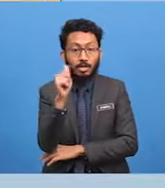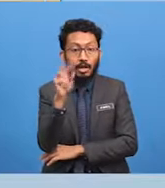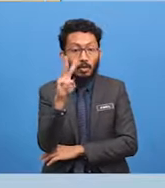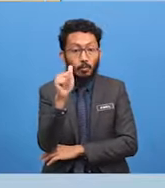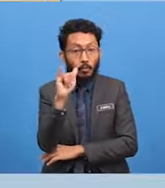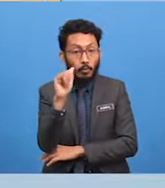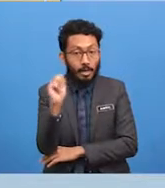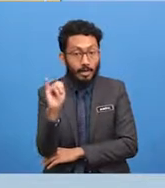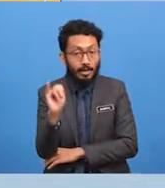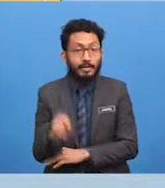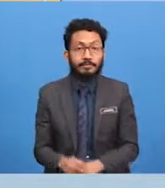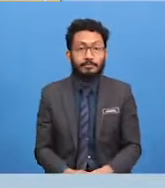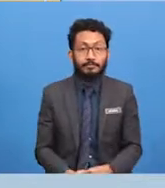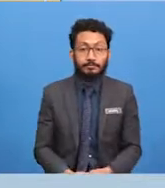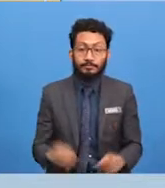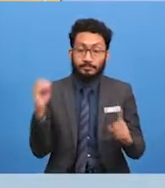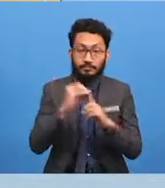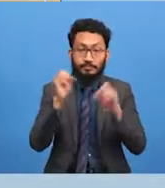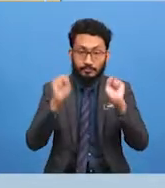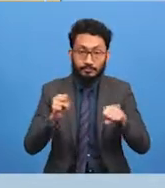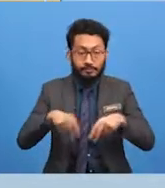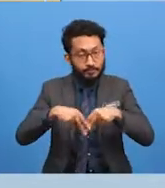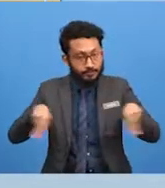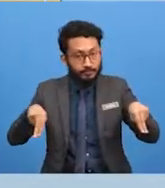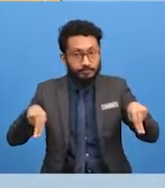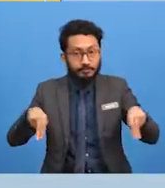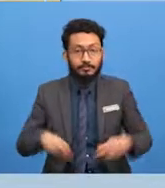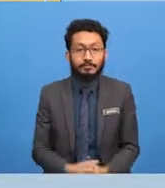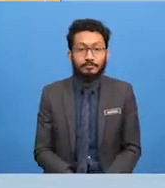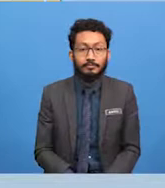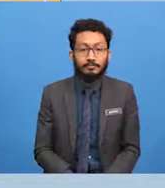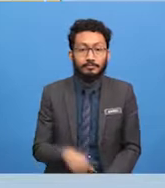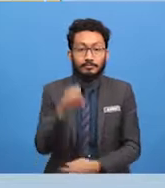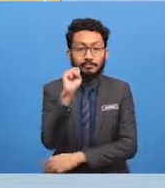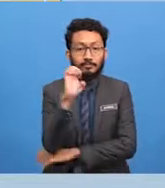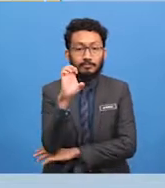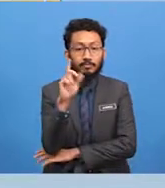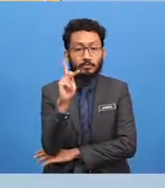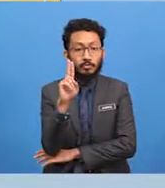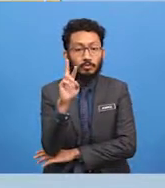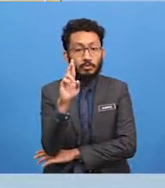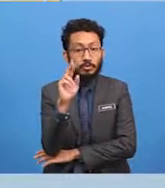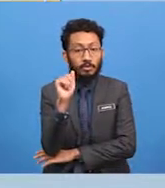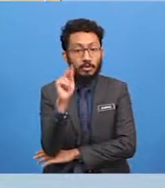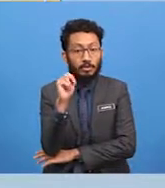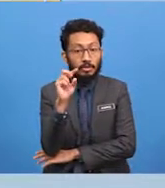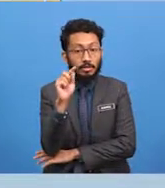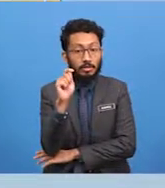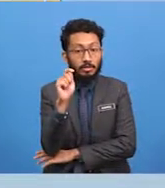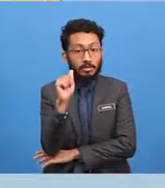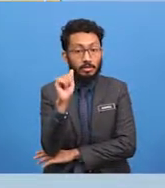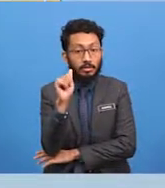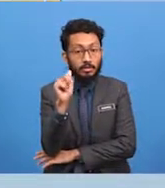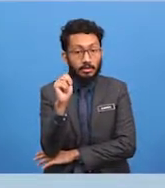Sesuatu objektif boleh diukur secara kuantitatif supaya aktiviti perbandingan boleh